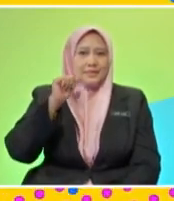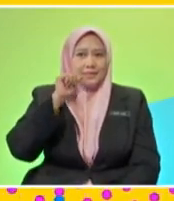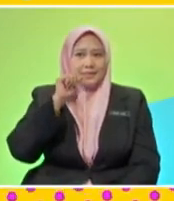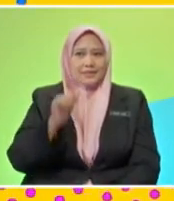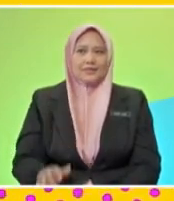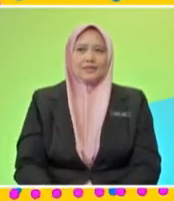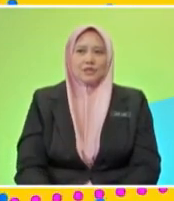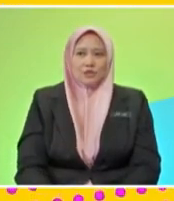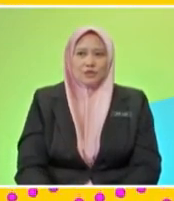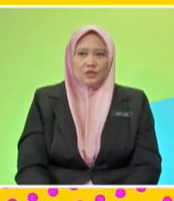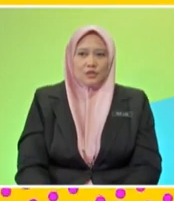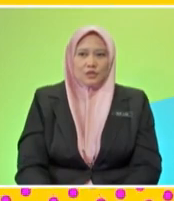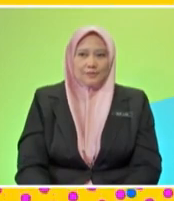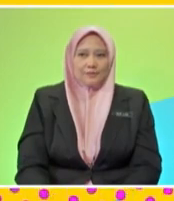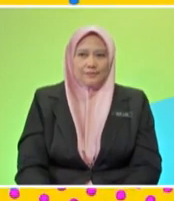nyatakan.